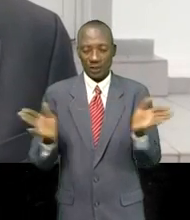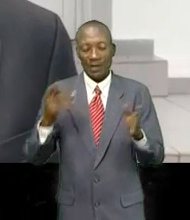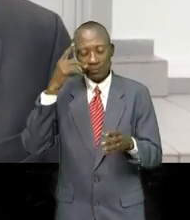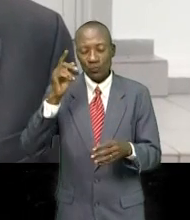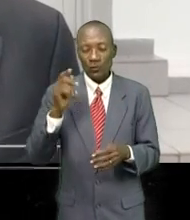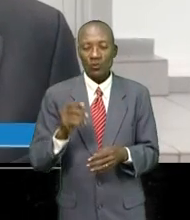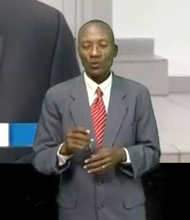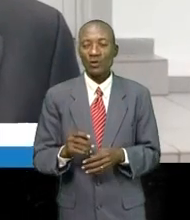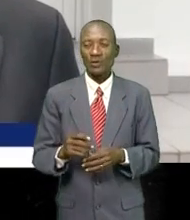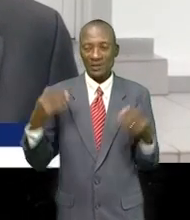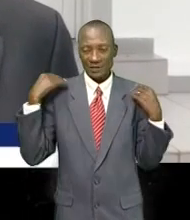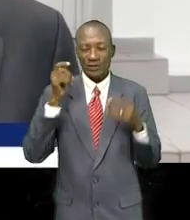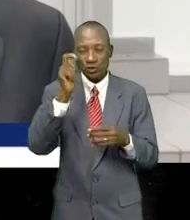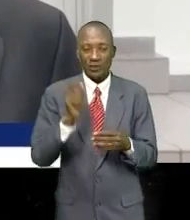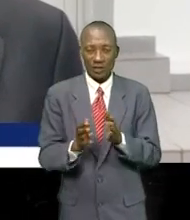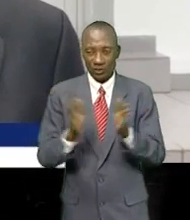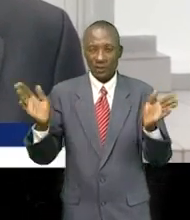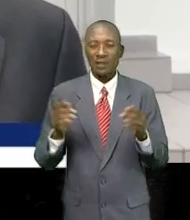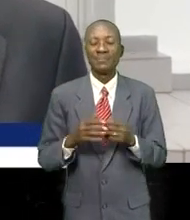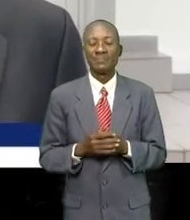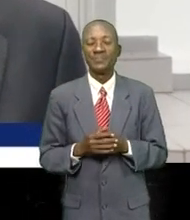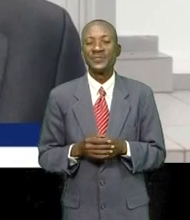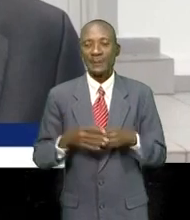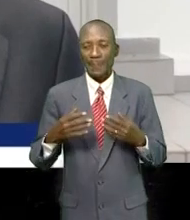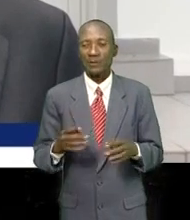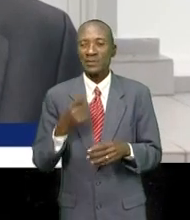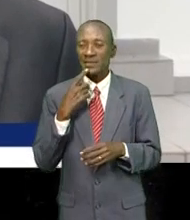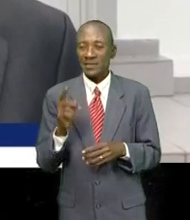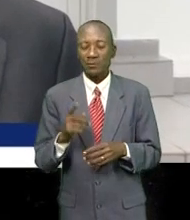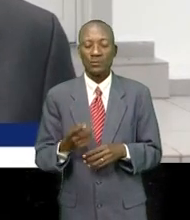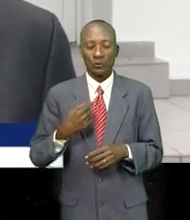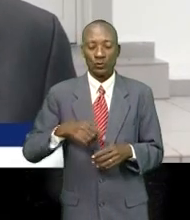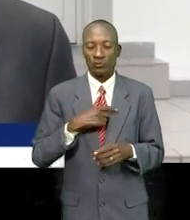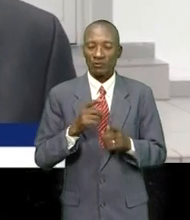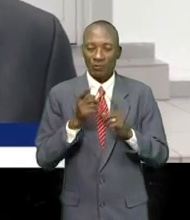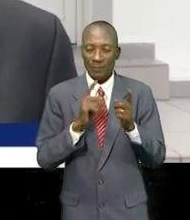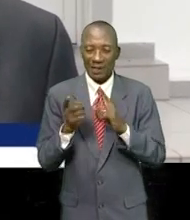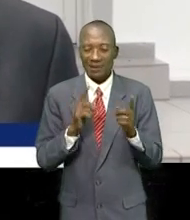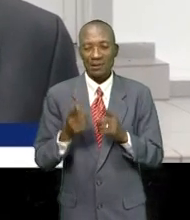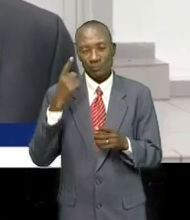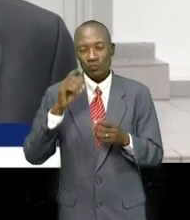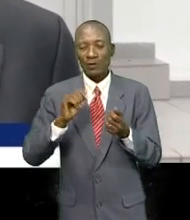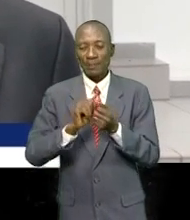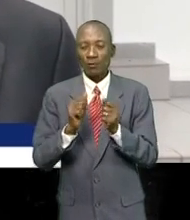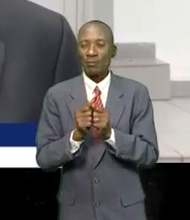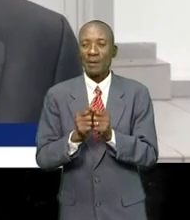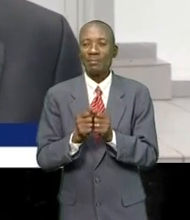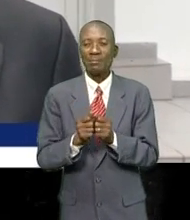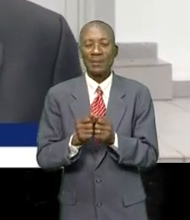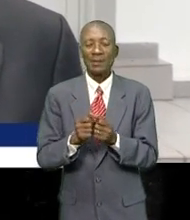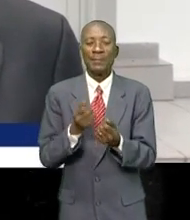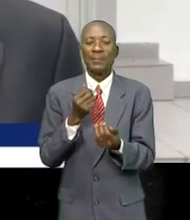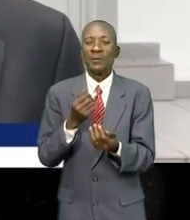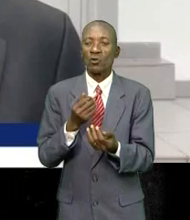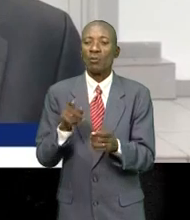sur les modalités pratiques, notamment la logistique qui doit être